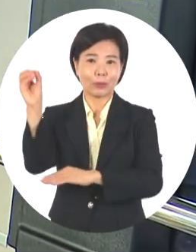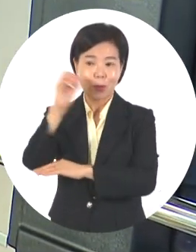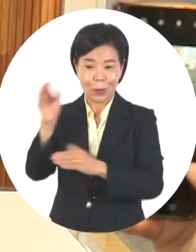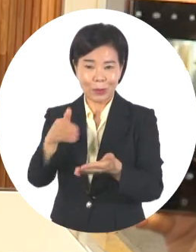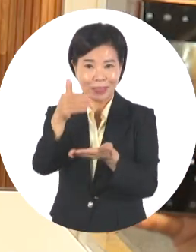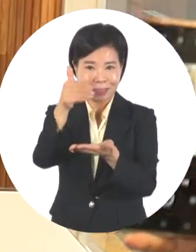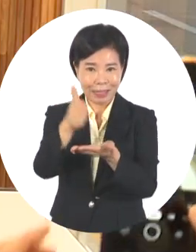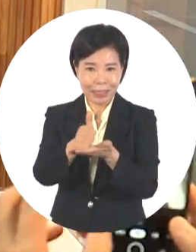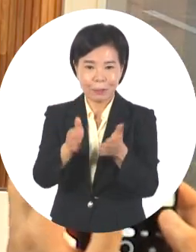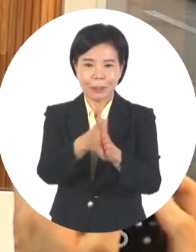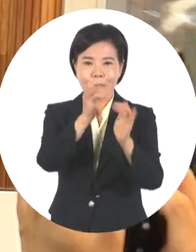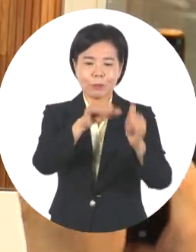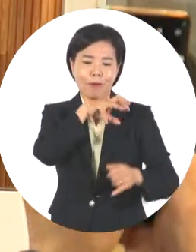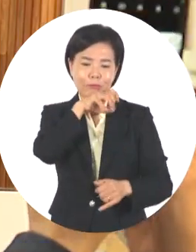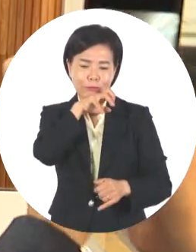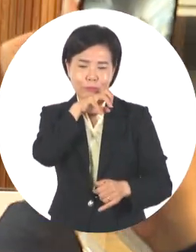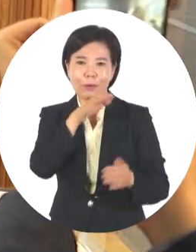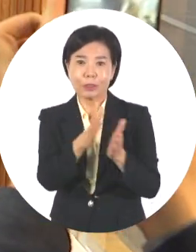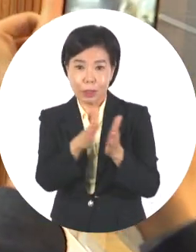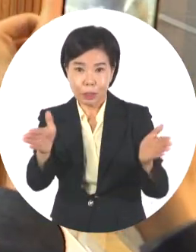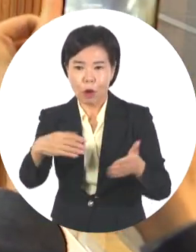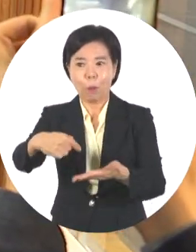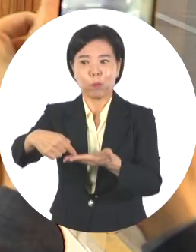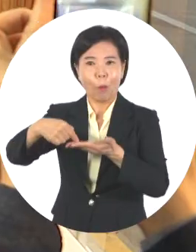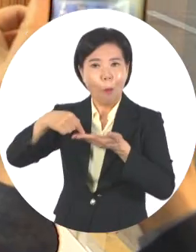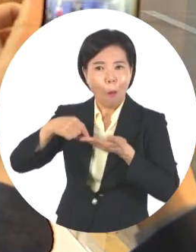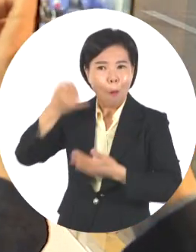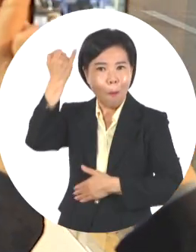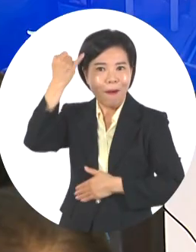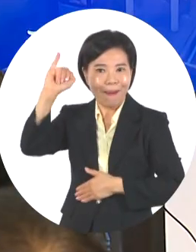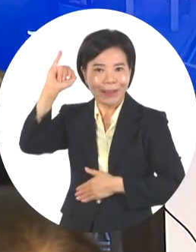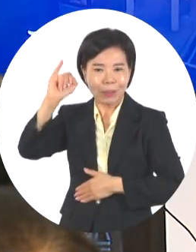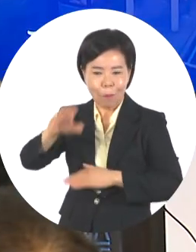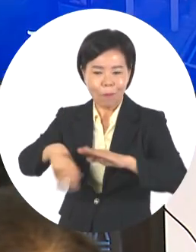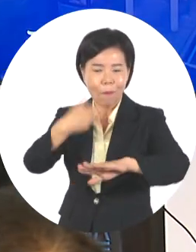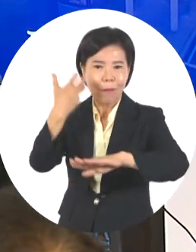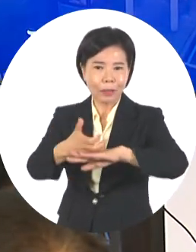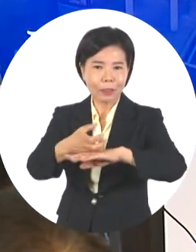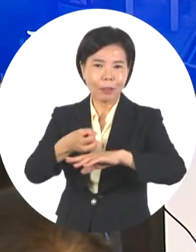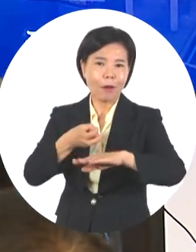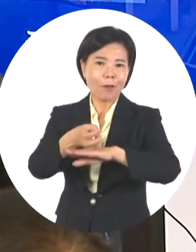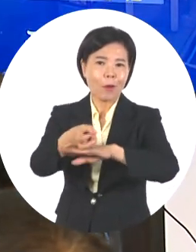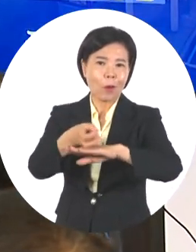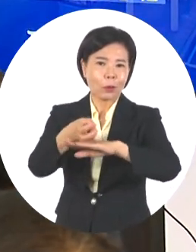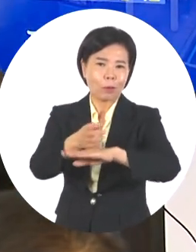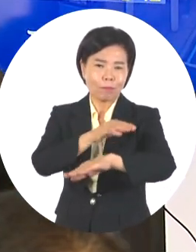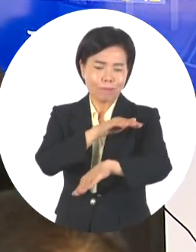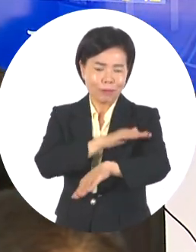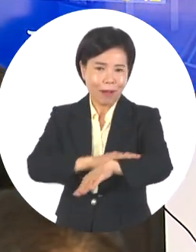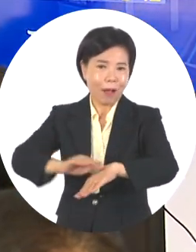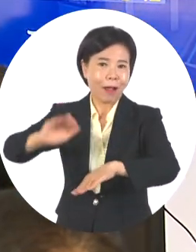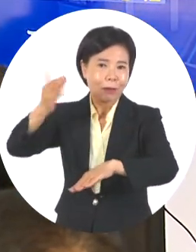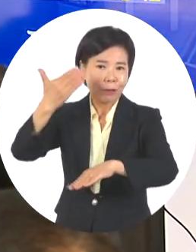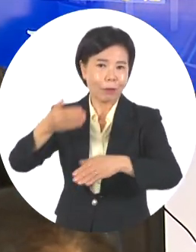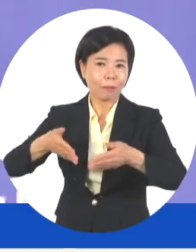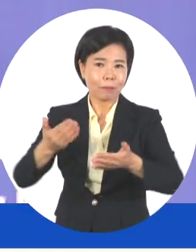지사는 시민 민원에서 시작된 아이디어가 혁신적 대중교통 모델로 발전했다고